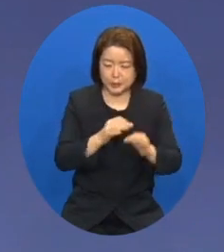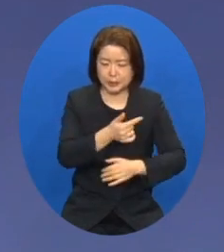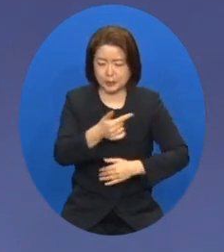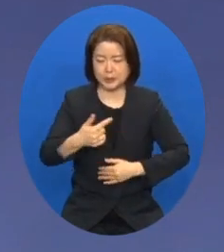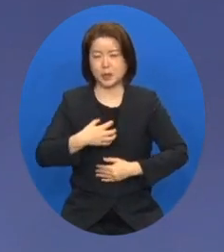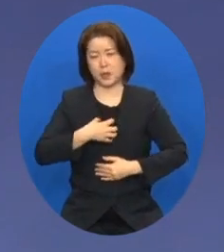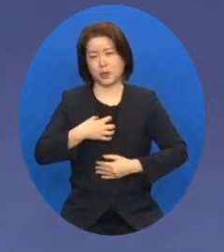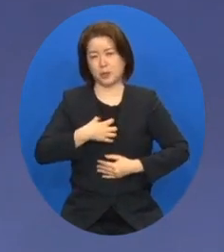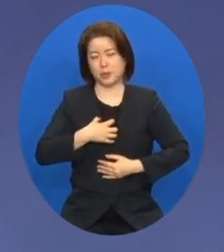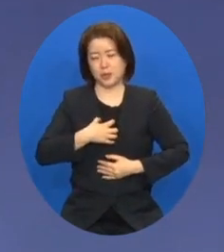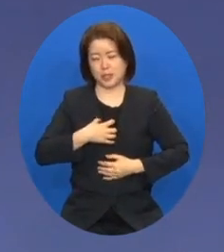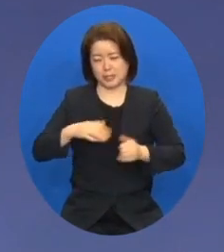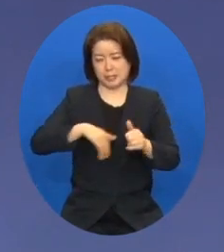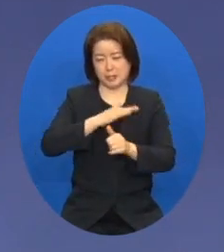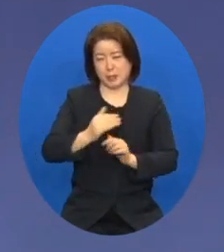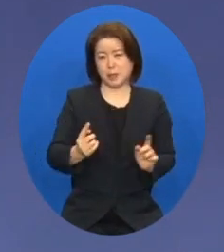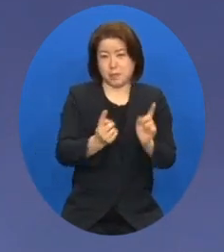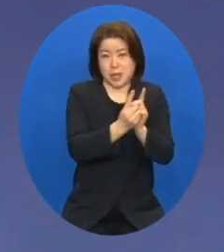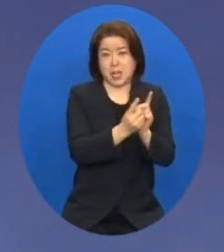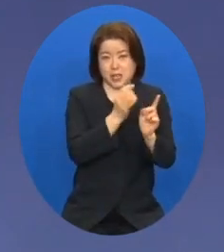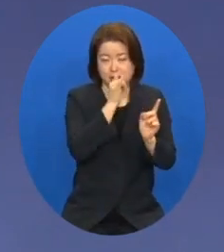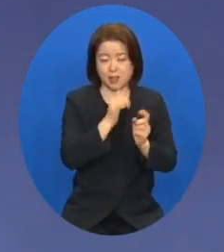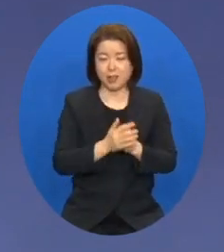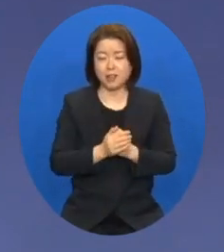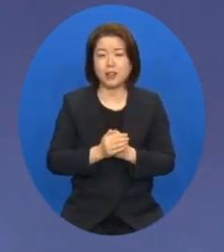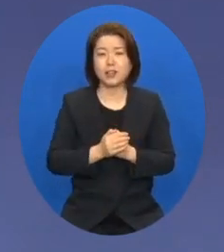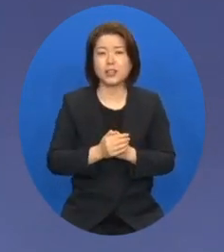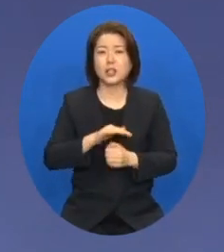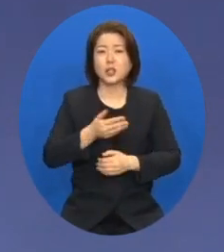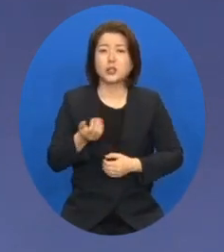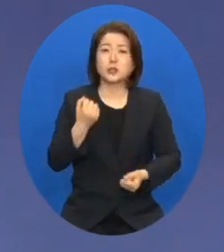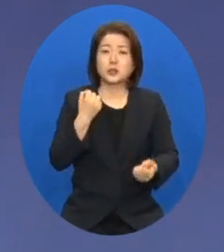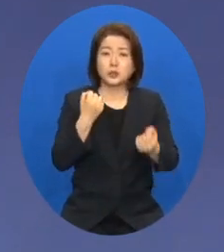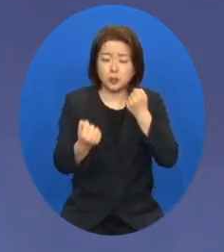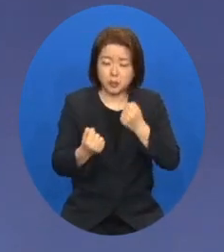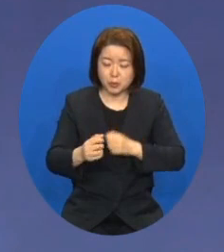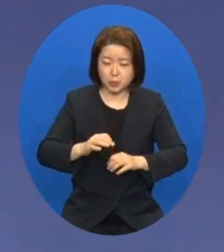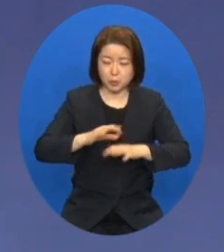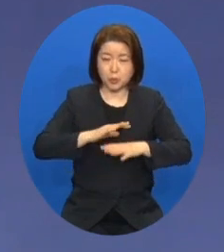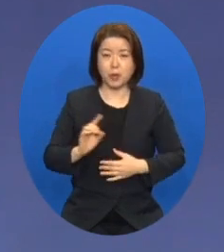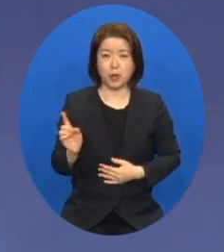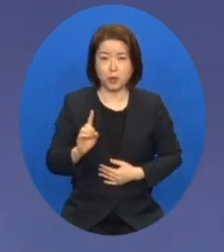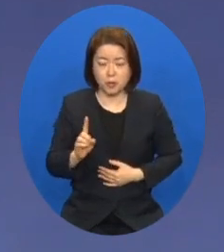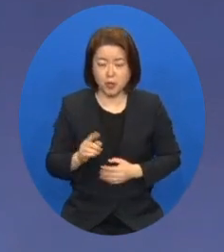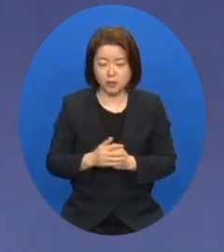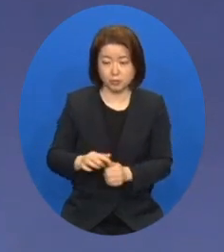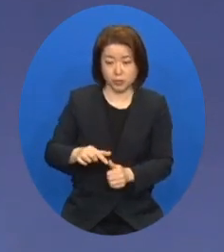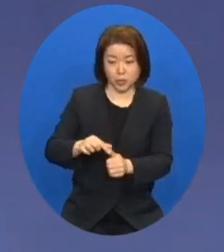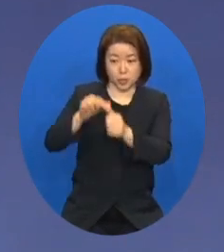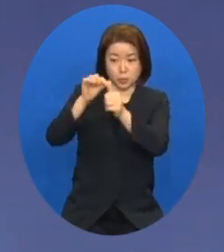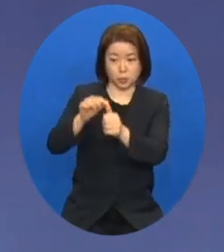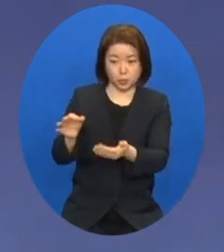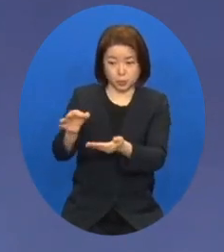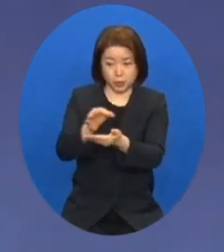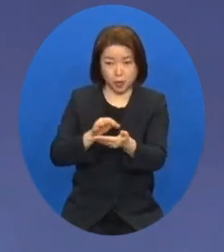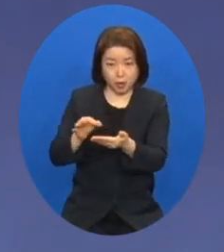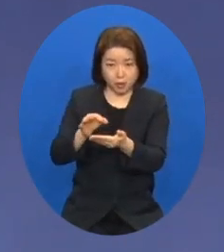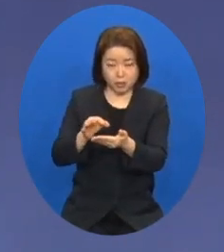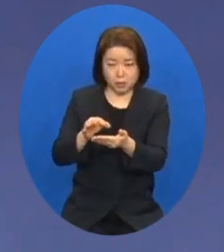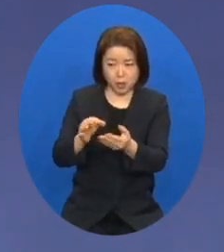상황을 맞이 했는데 그런 중에도 참 놀라운 것은 구제 헌금 이